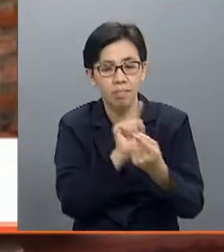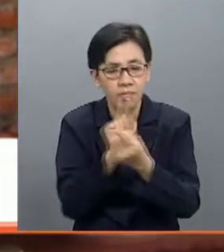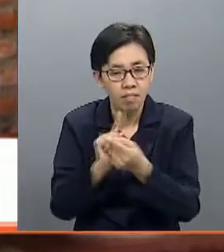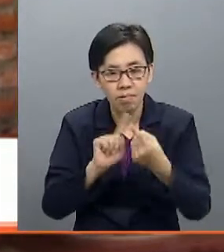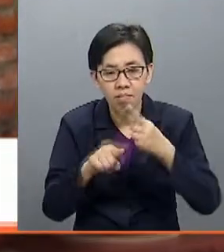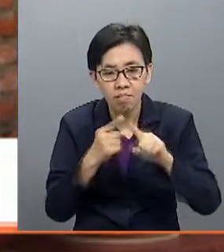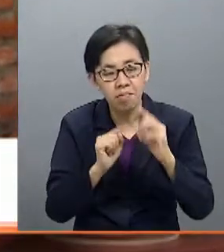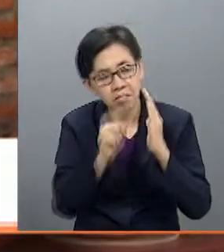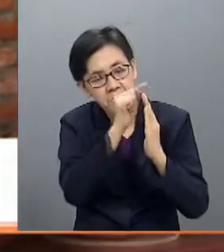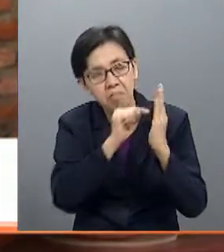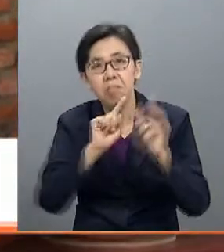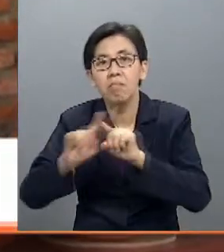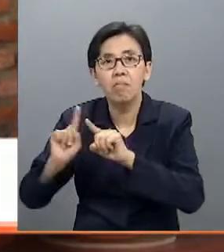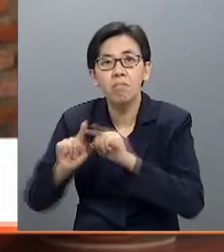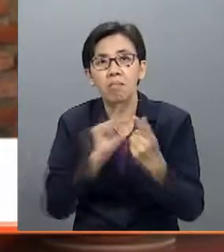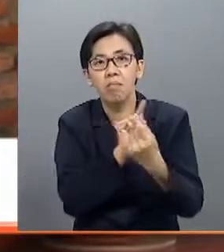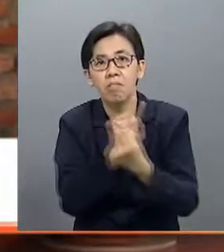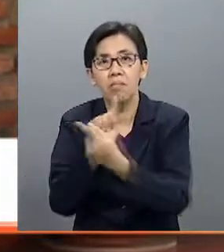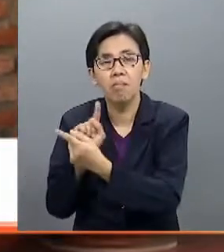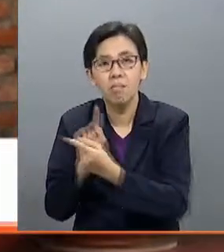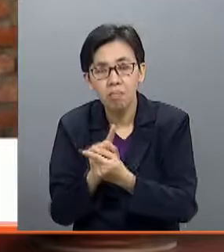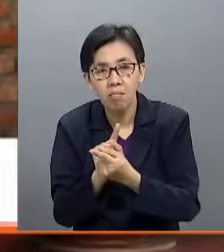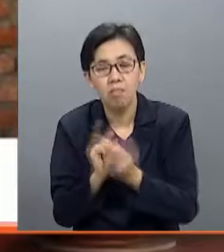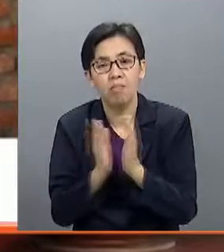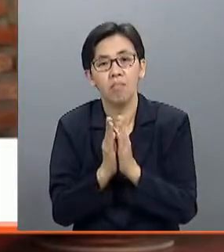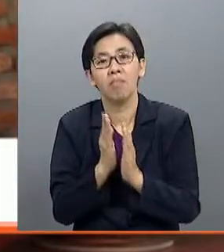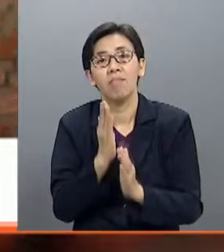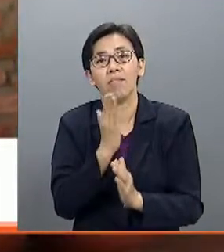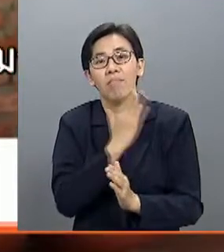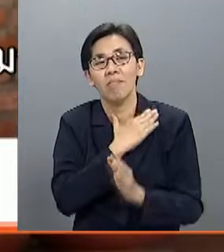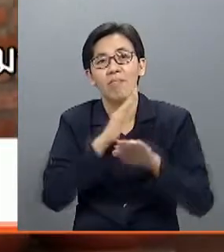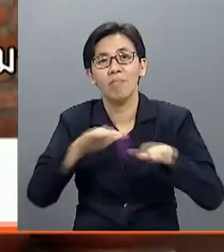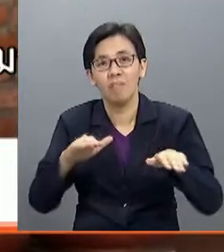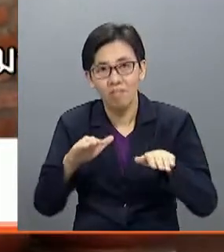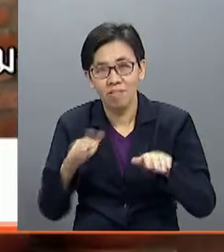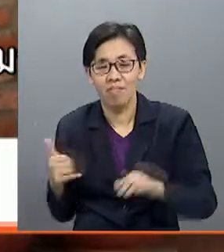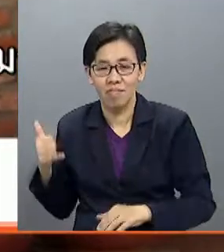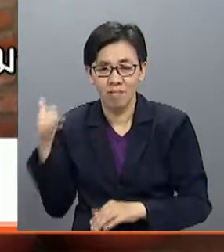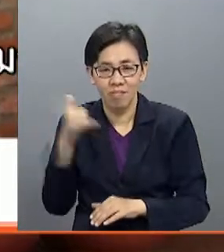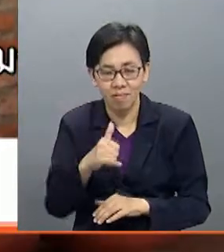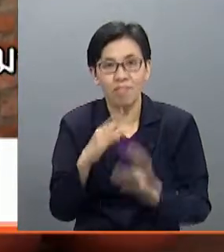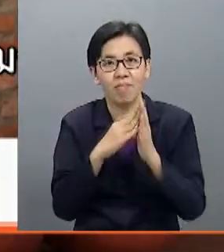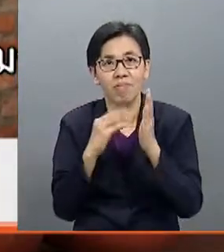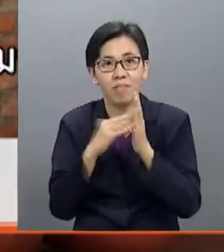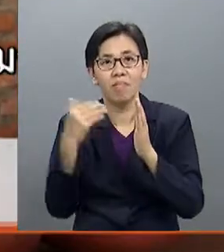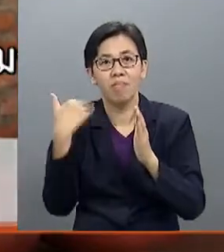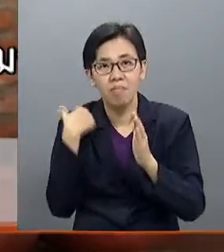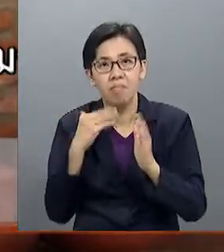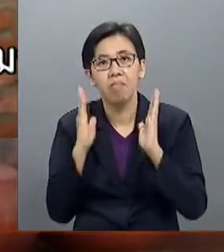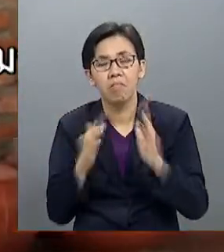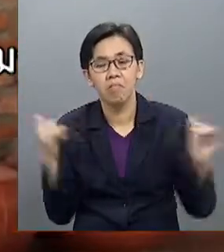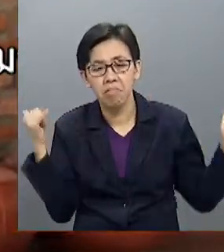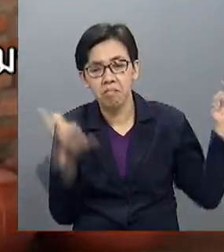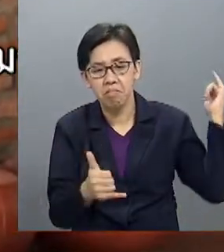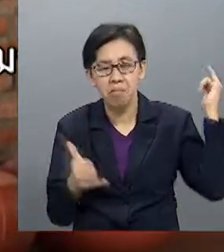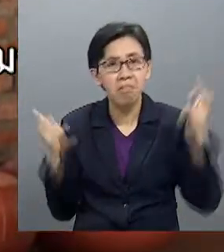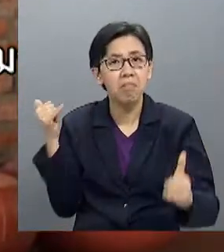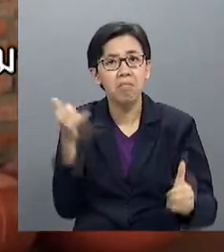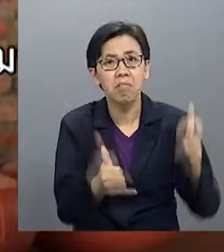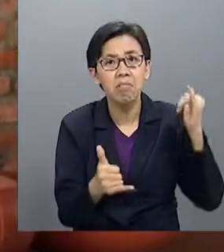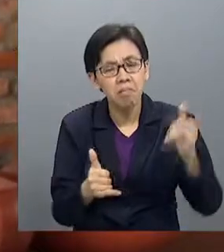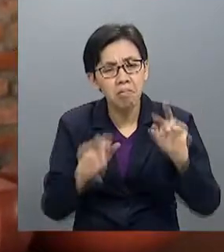มากไหมและมีเน้นที่เป็นหน้าคือสารมาพอหลวมตัวนะครับเพราะต่างคนนั้นมาจากต่างพื้นที่จึงมีประเด็น